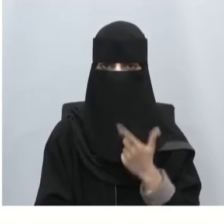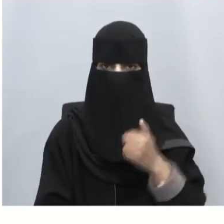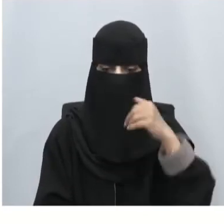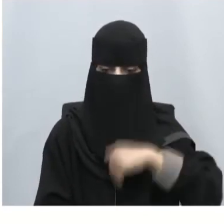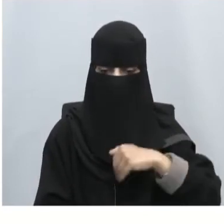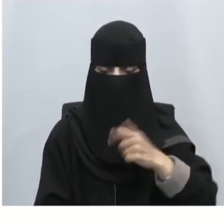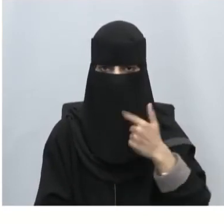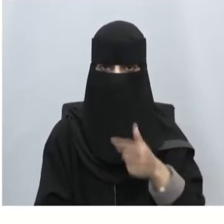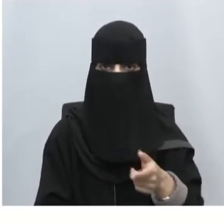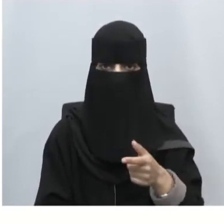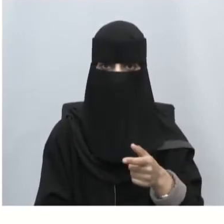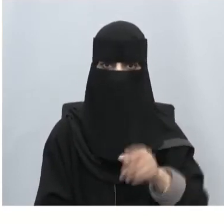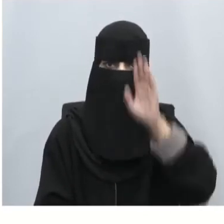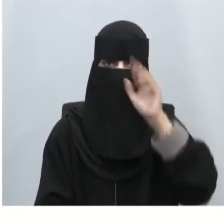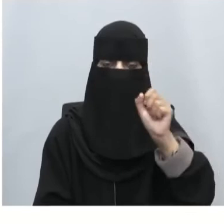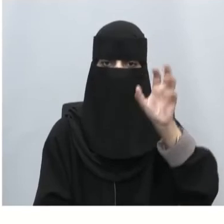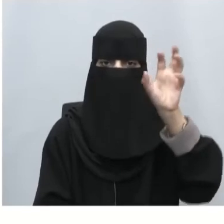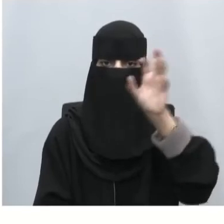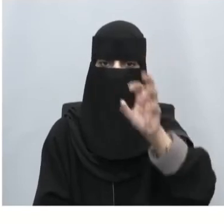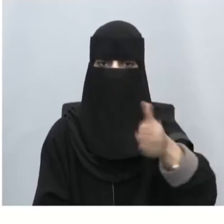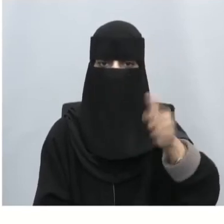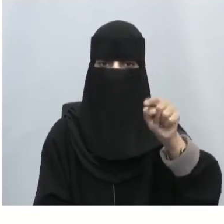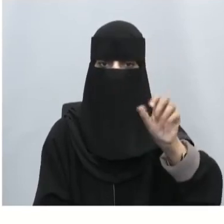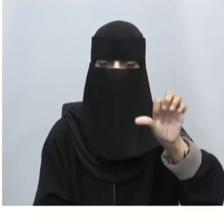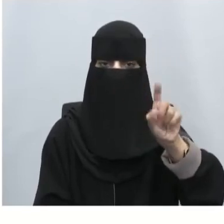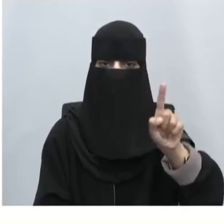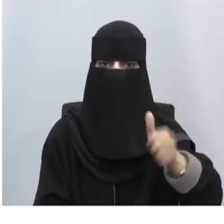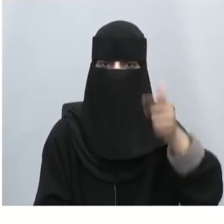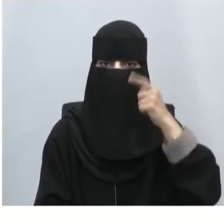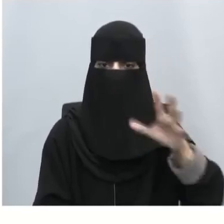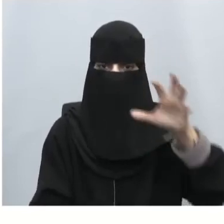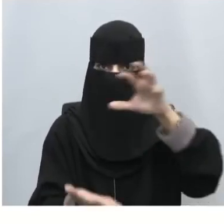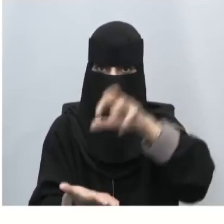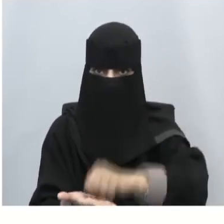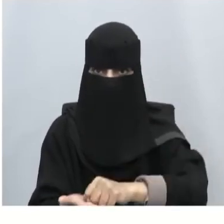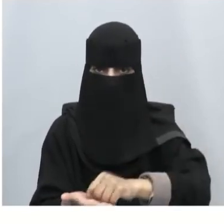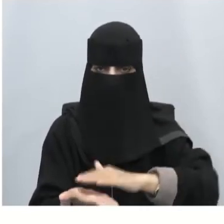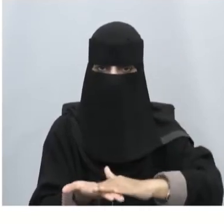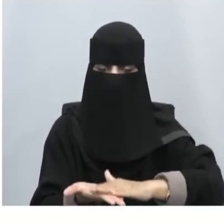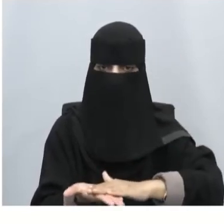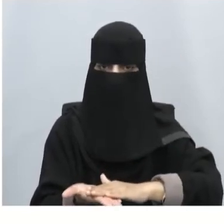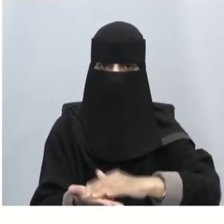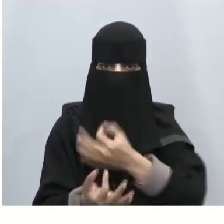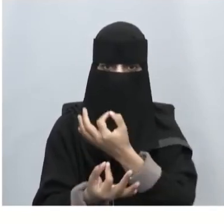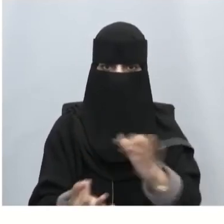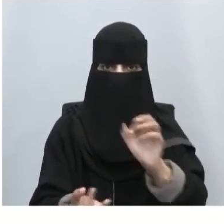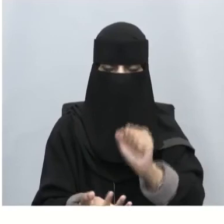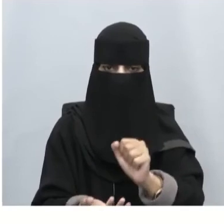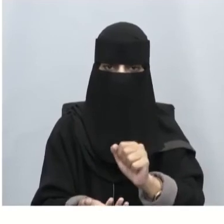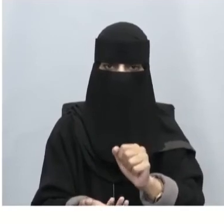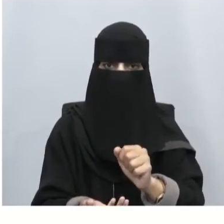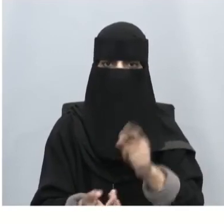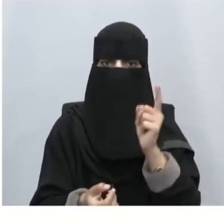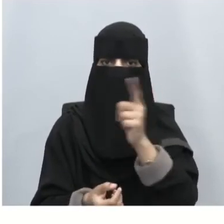الصليبيون وملوك اوروبا في الاستيلاء على خيرات بلاد المسلمين ونحن نعرف ان